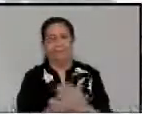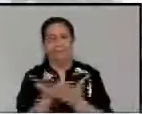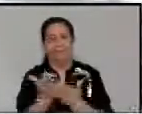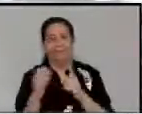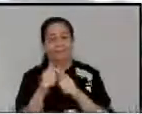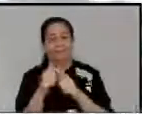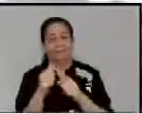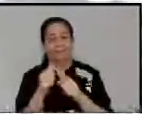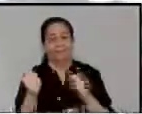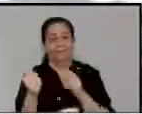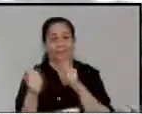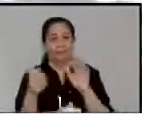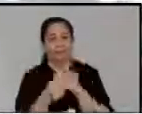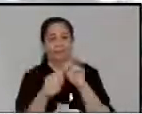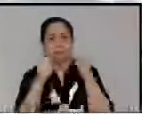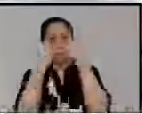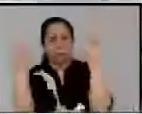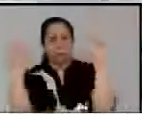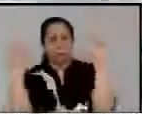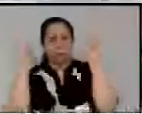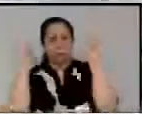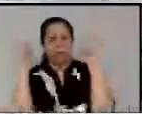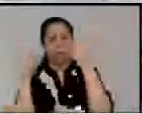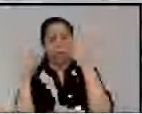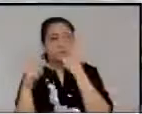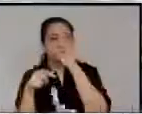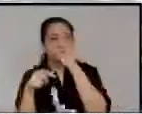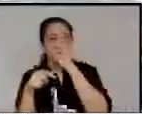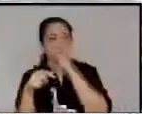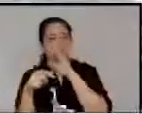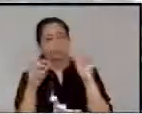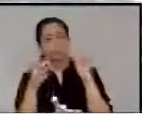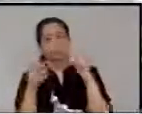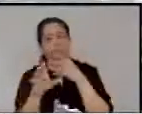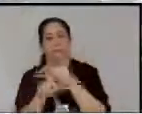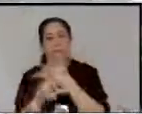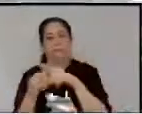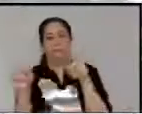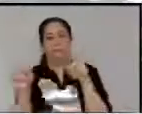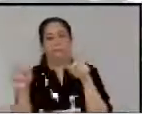na sagip sa mga bagay na ginagamit namin.